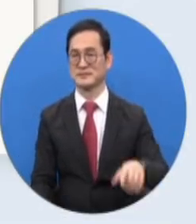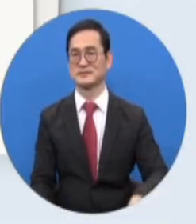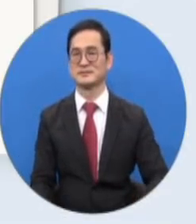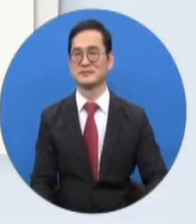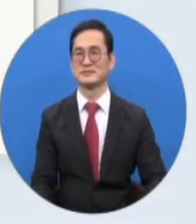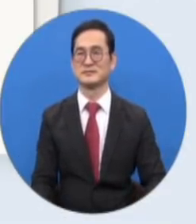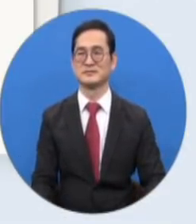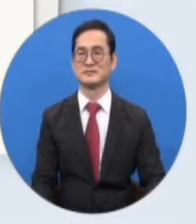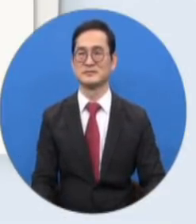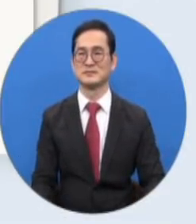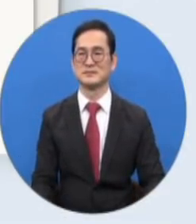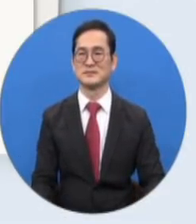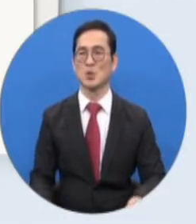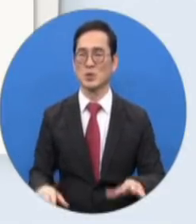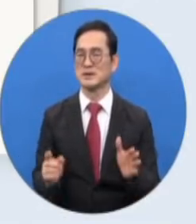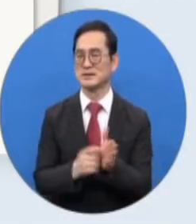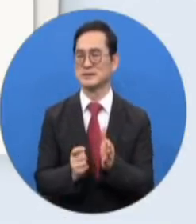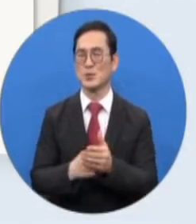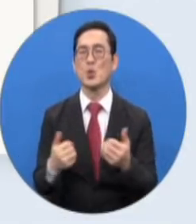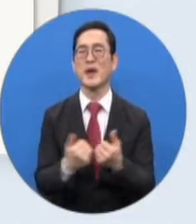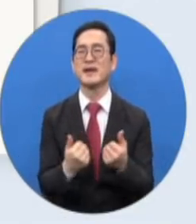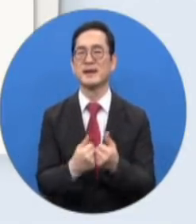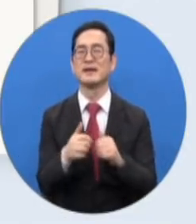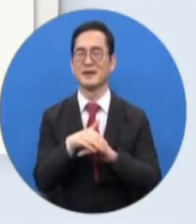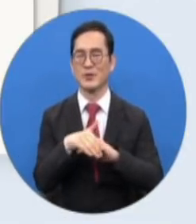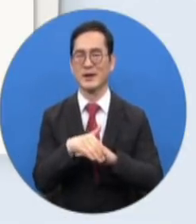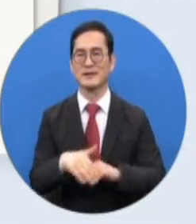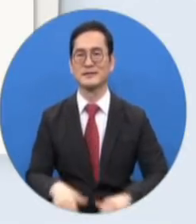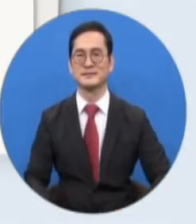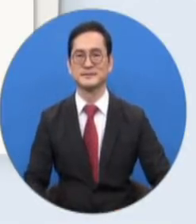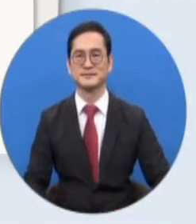긴급회의를 주재할 예정입니다.